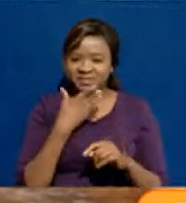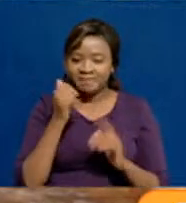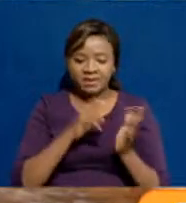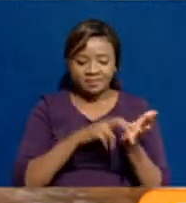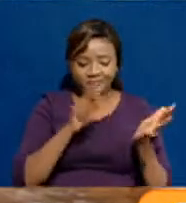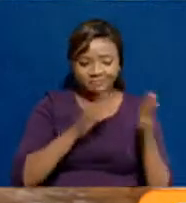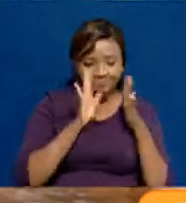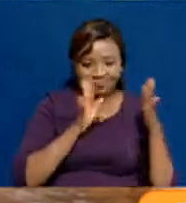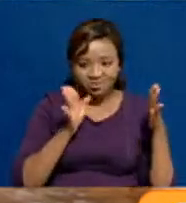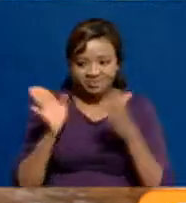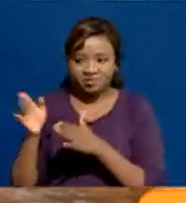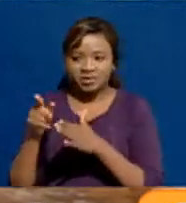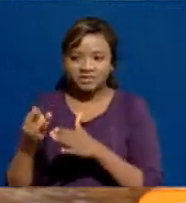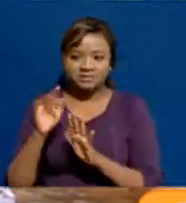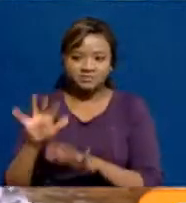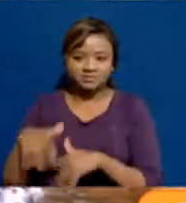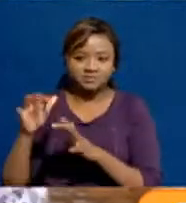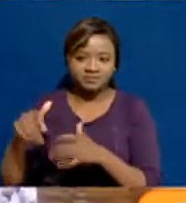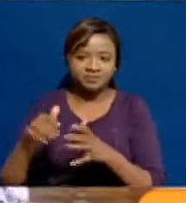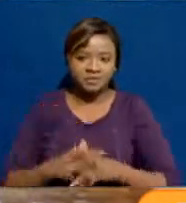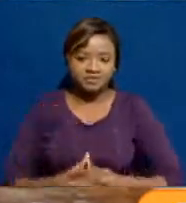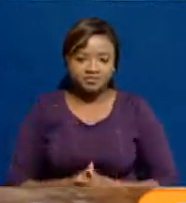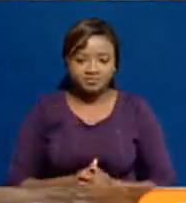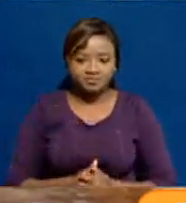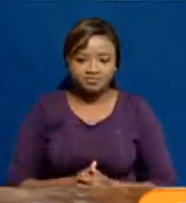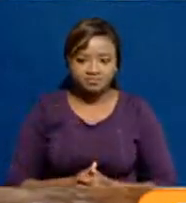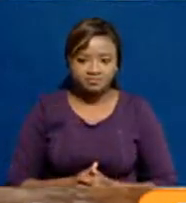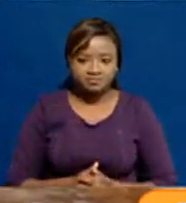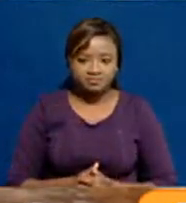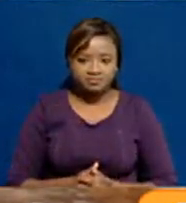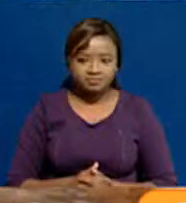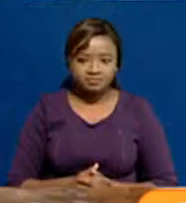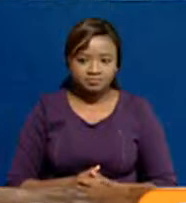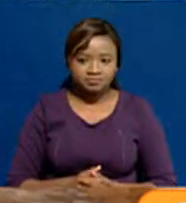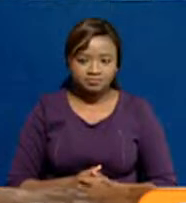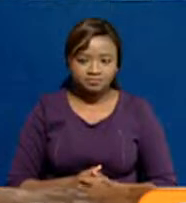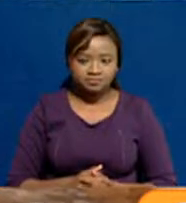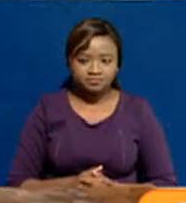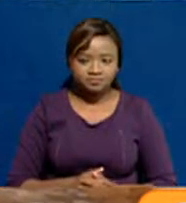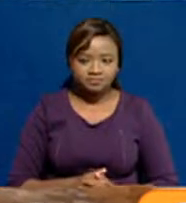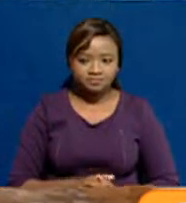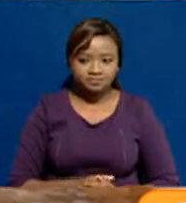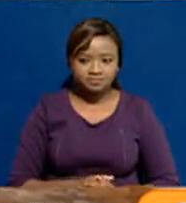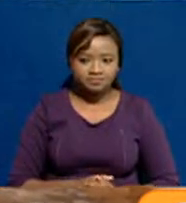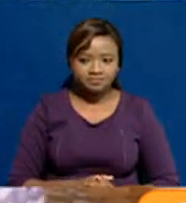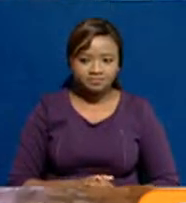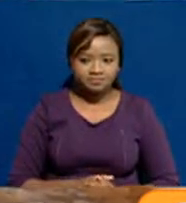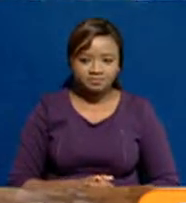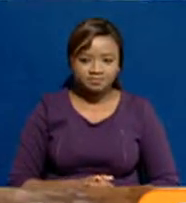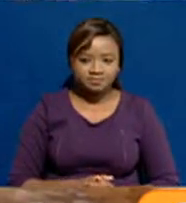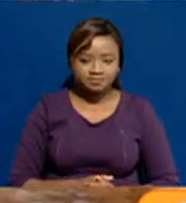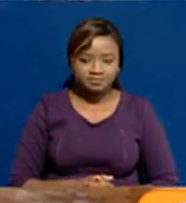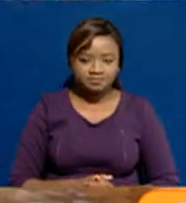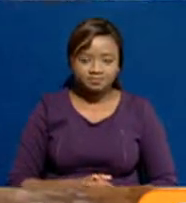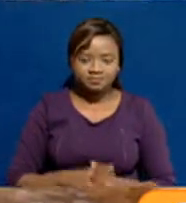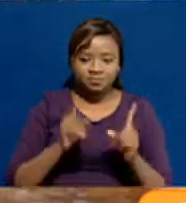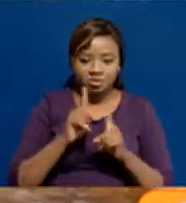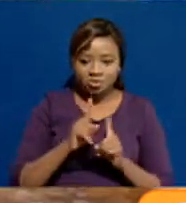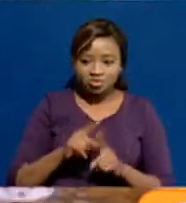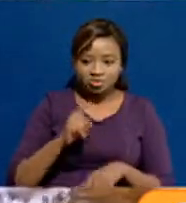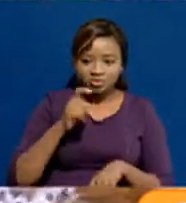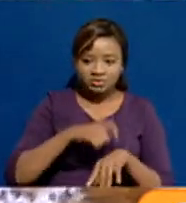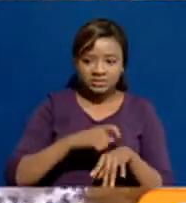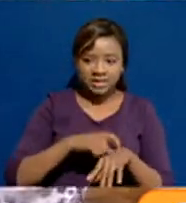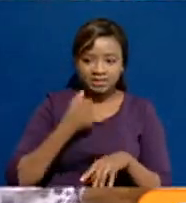farming. Na hii mimi nasema ni kwa ajili ya Mungu mwenyewe, kwa sababu mimi nilipoingia mambo ya